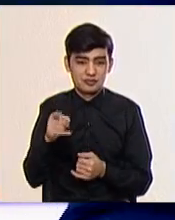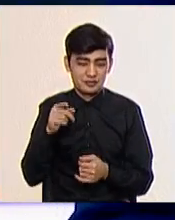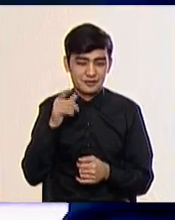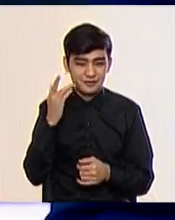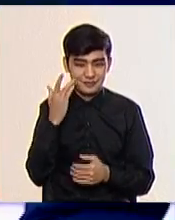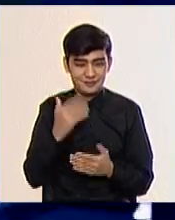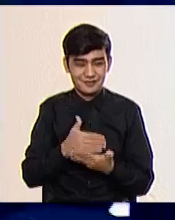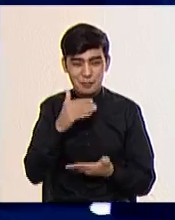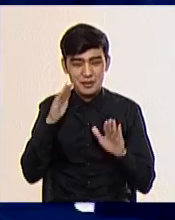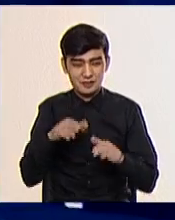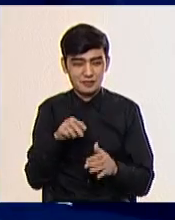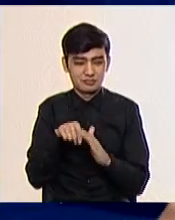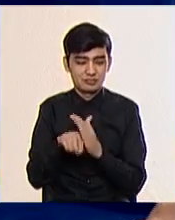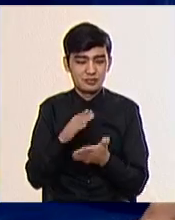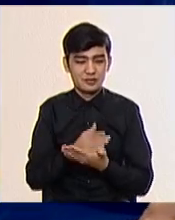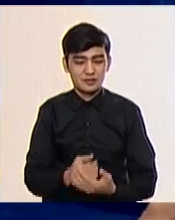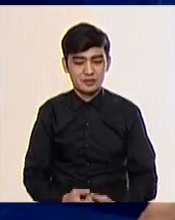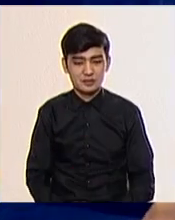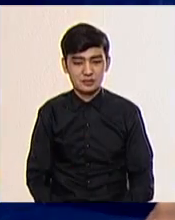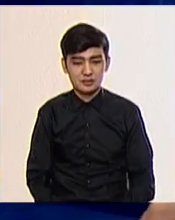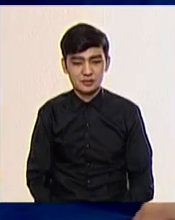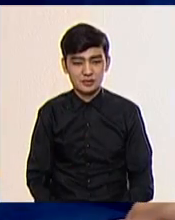в этом здании.